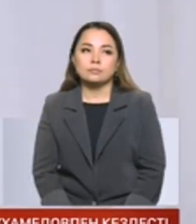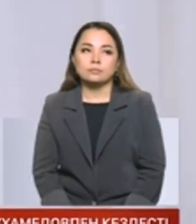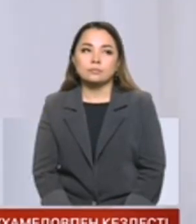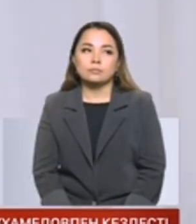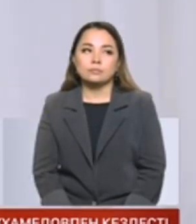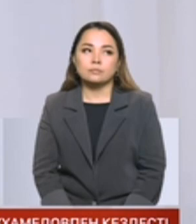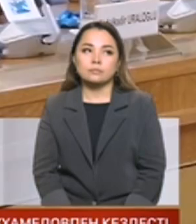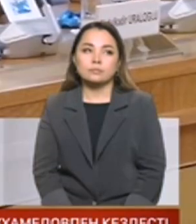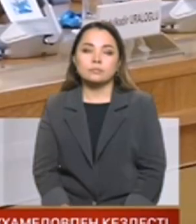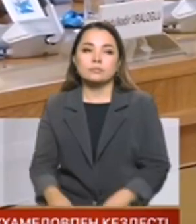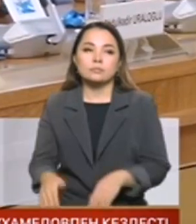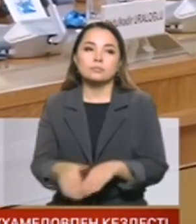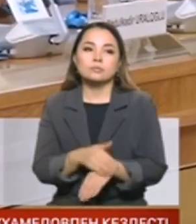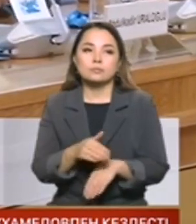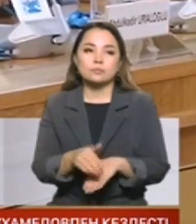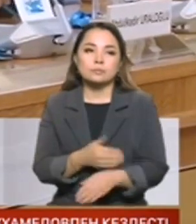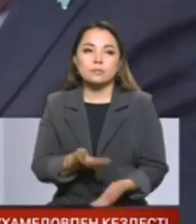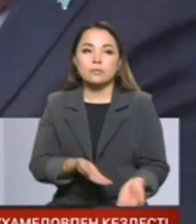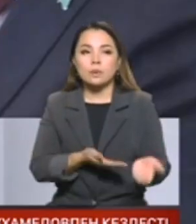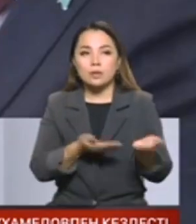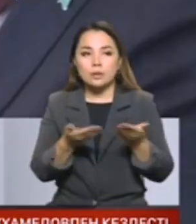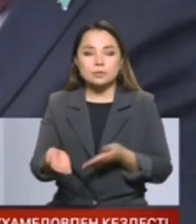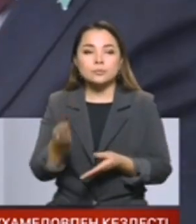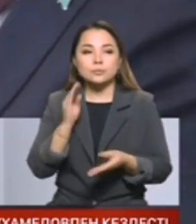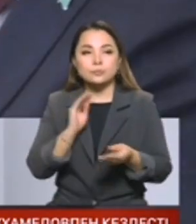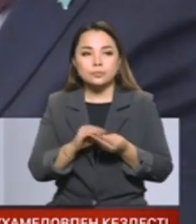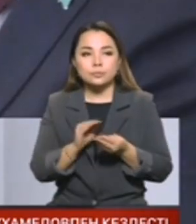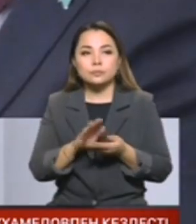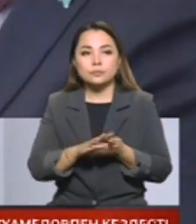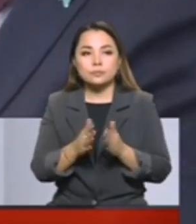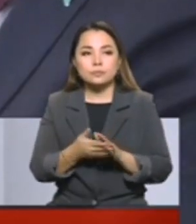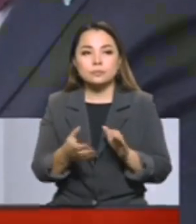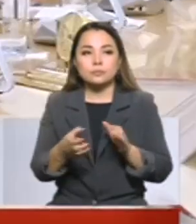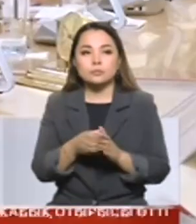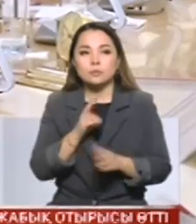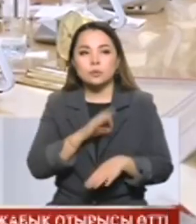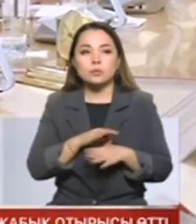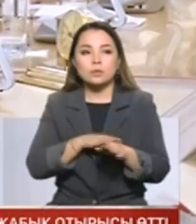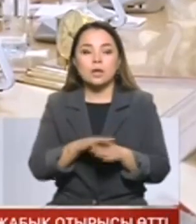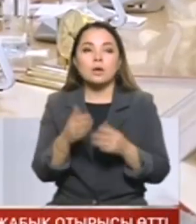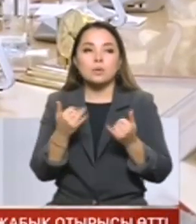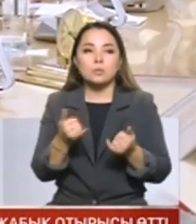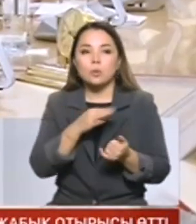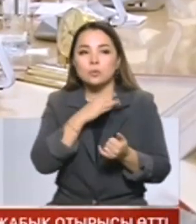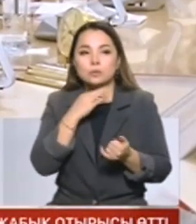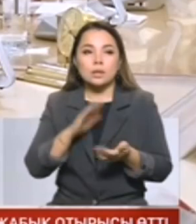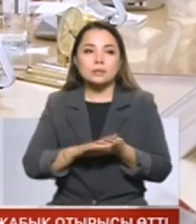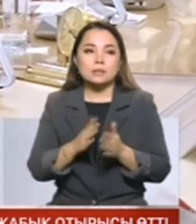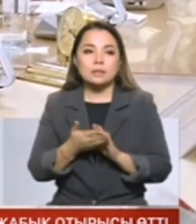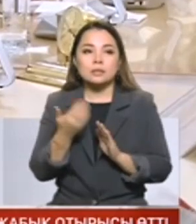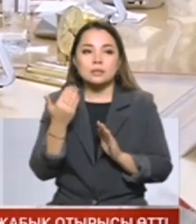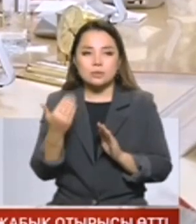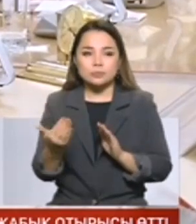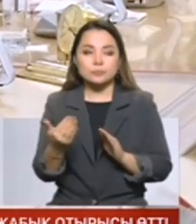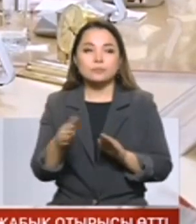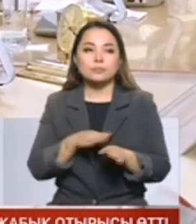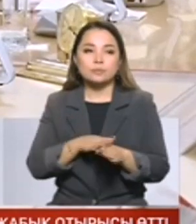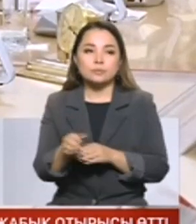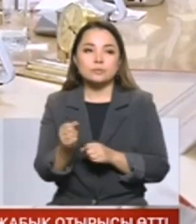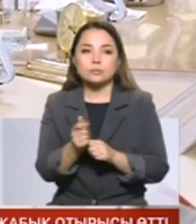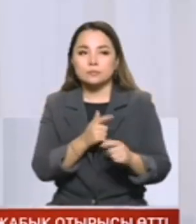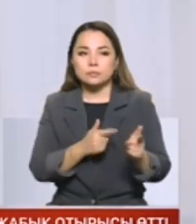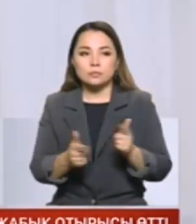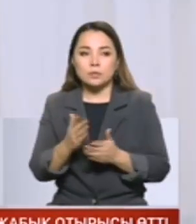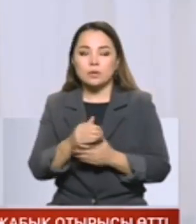жұртқа қош келдіңіз. Арада да тұрақты келесі сөздердің арқасында бүгінде көптеген келісімдеріміз жүзеге